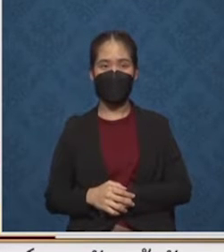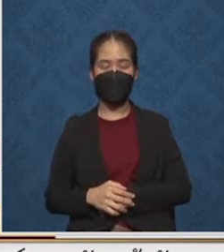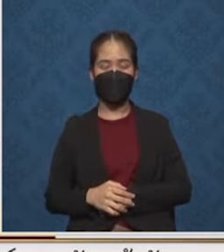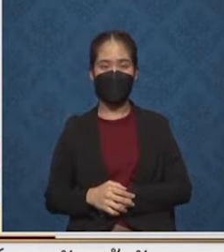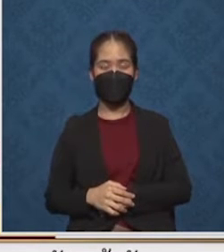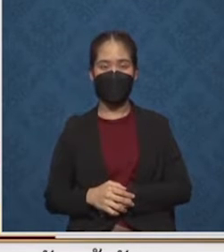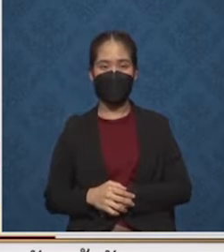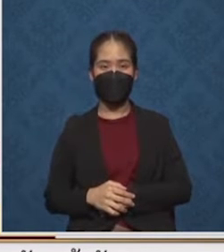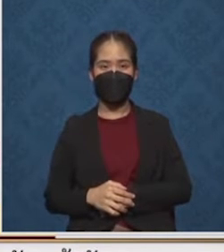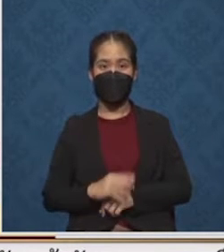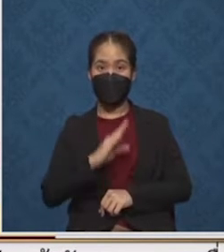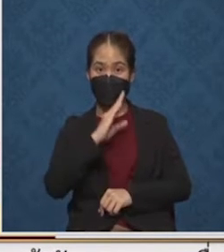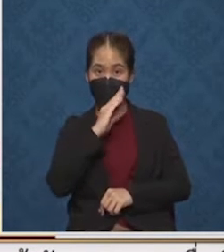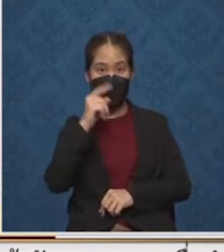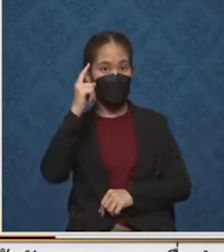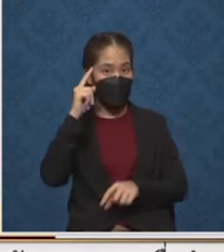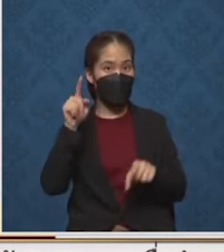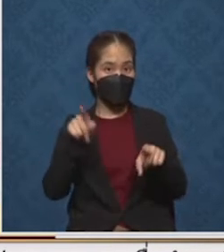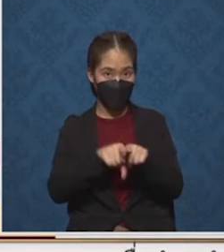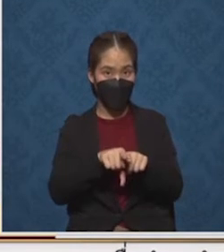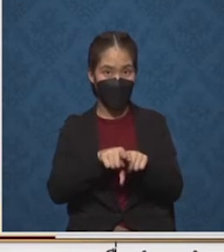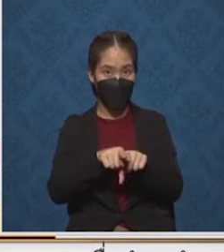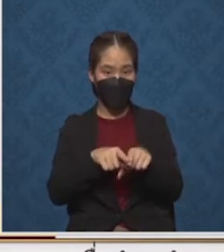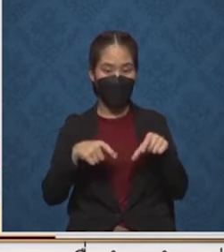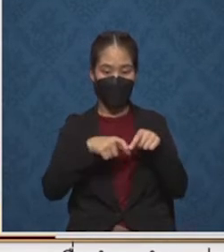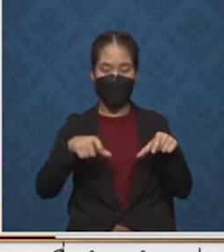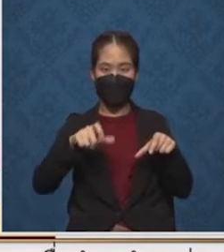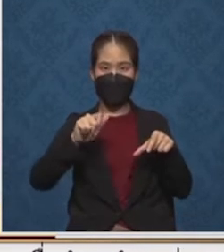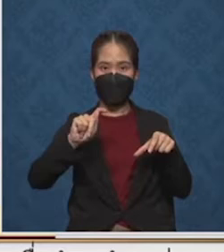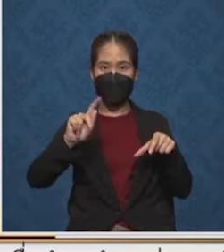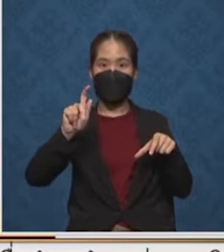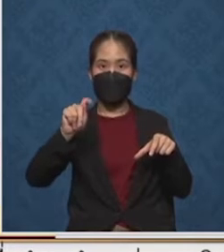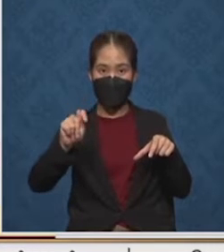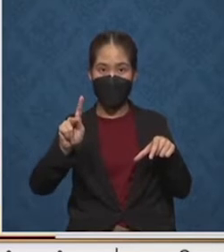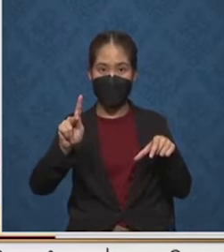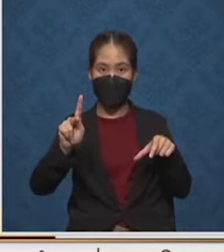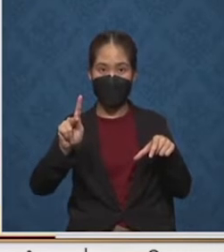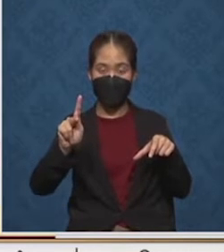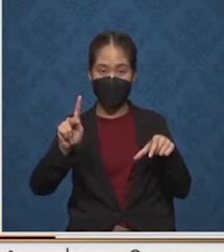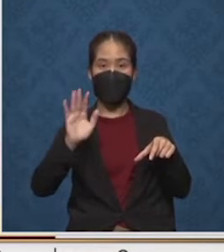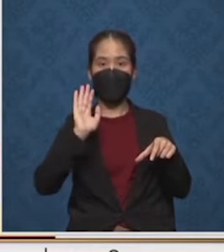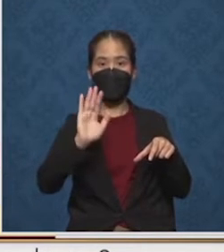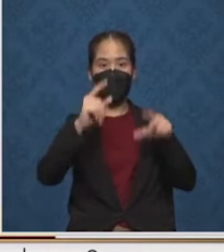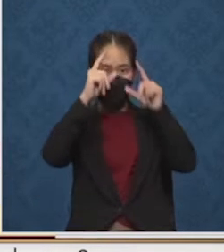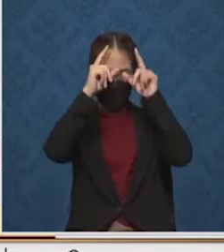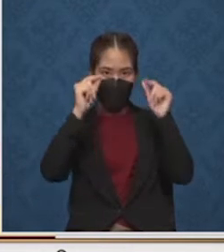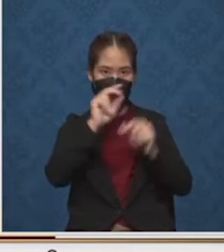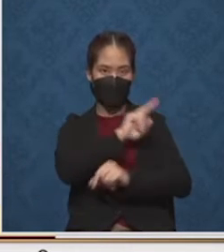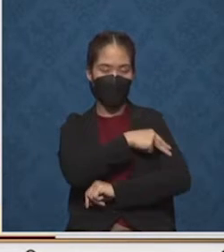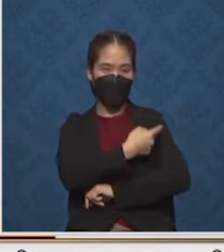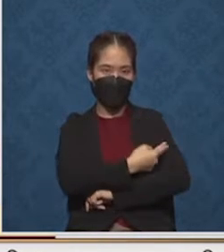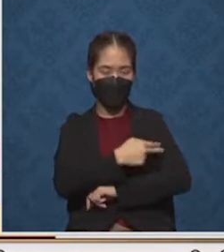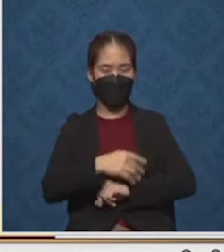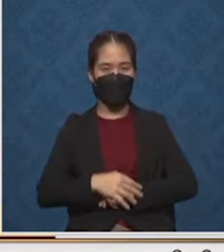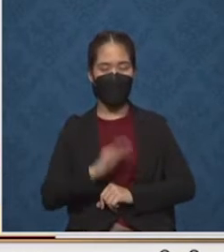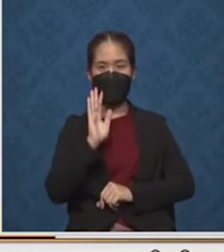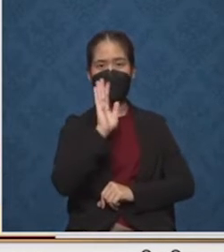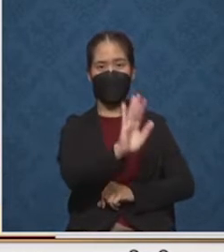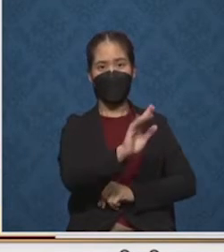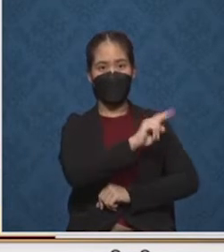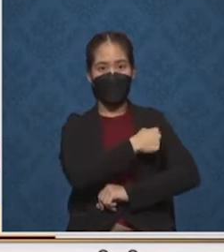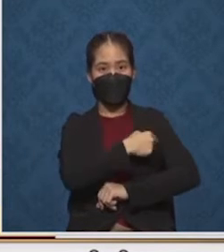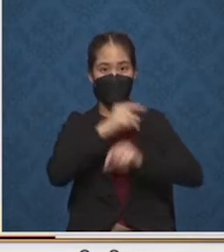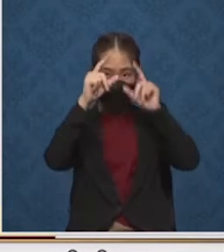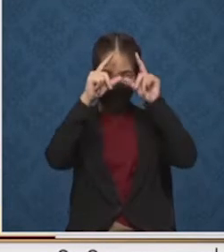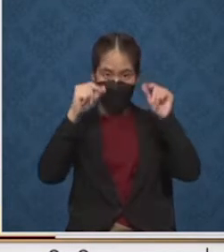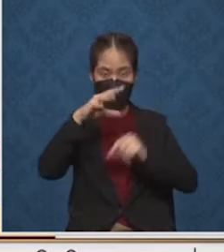เมื่อเขาเห็นชอบแล้วเนี่ยเป็นช่วยตัวที่สำหรับบุคลากรทางการแพทย์การสาสุขผมเน้นด้วยนะสำหรับบุคลากรทางการแพทย์